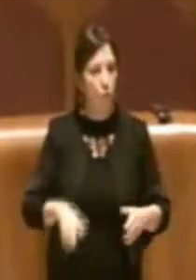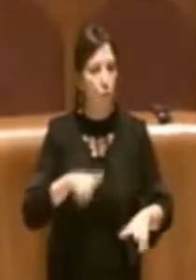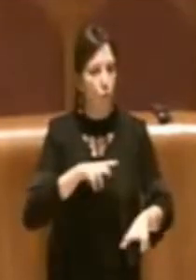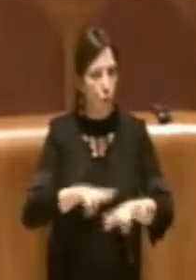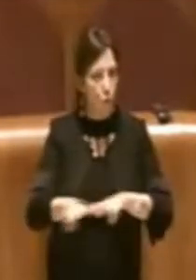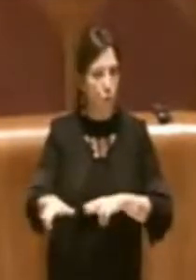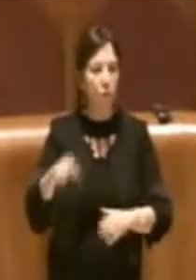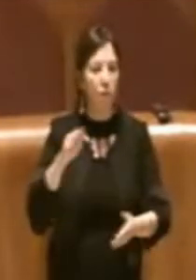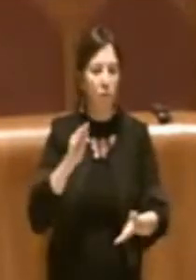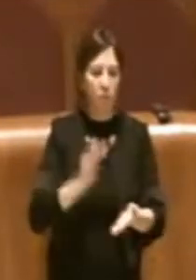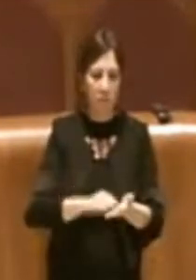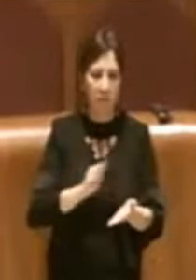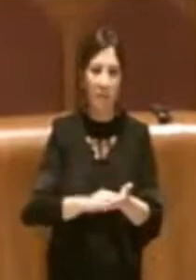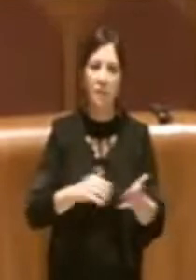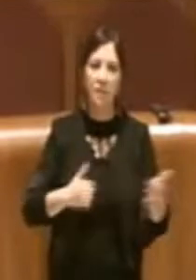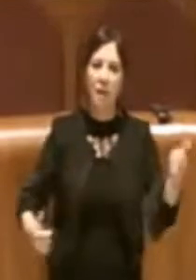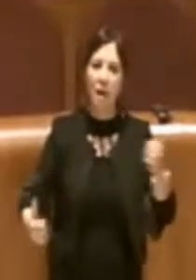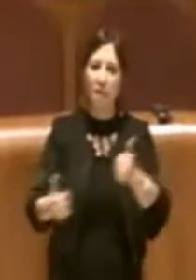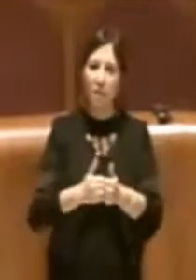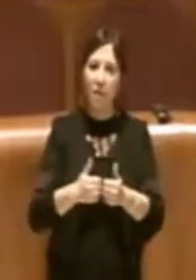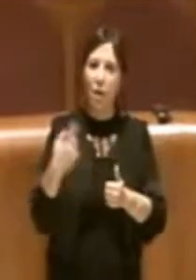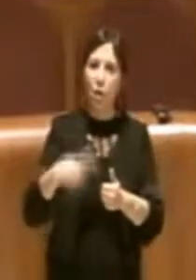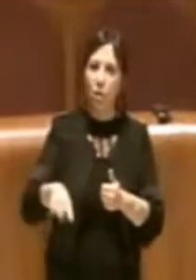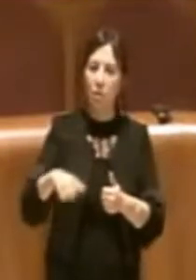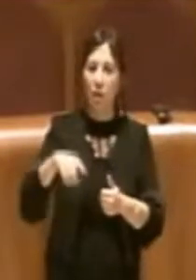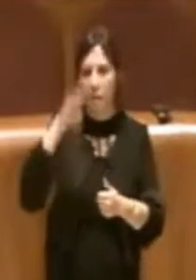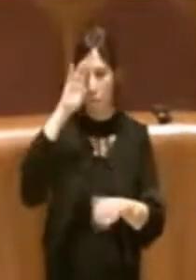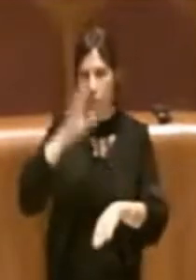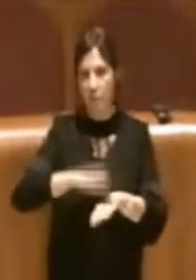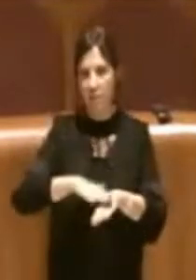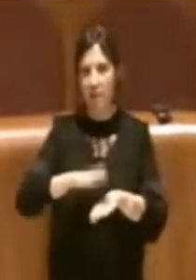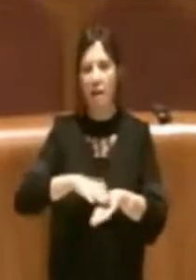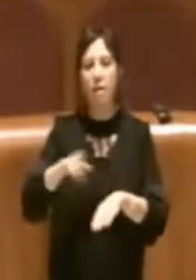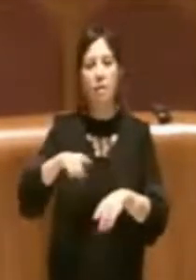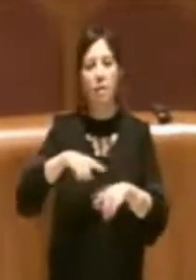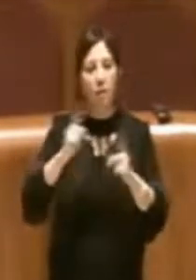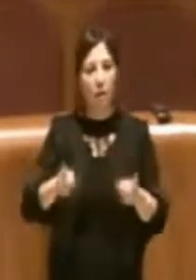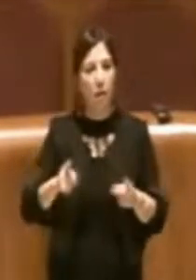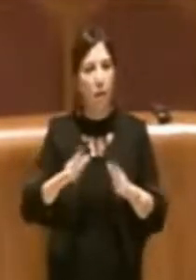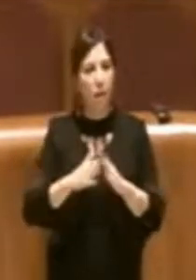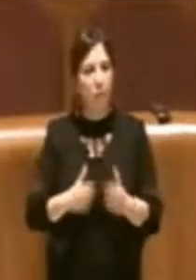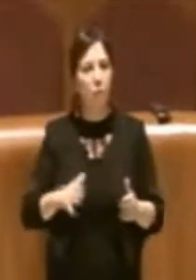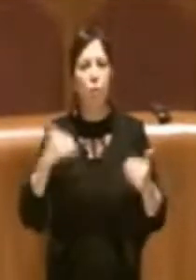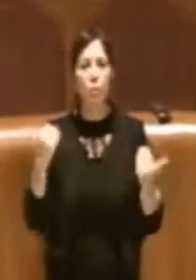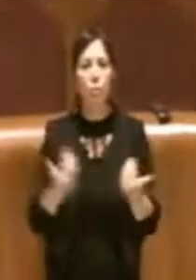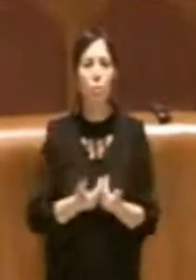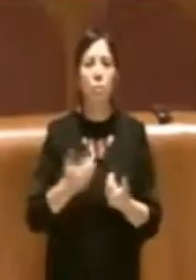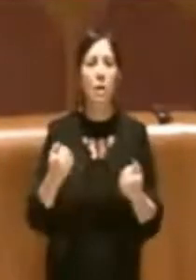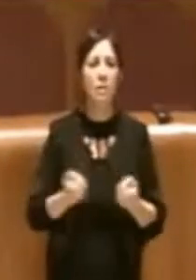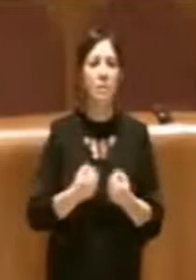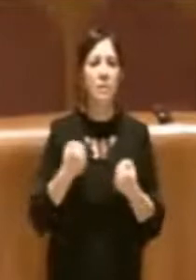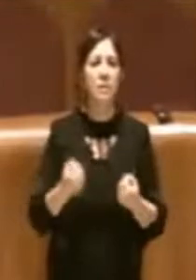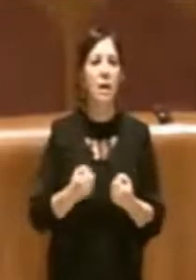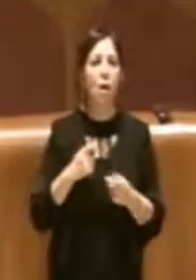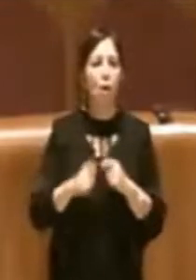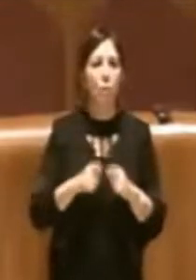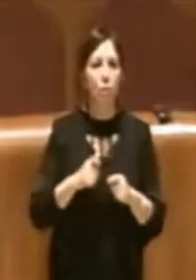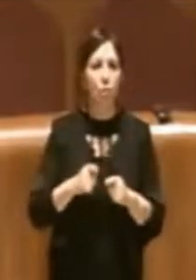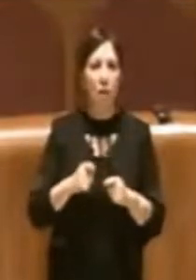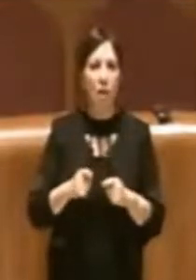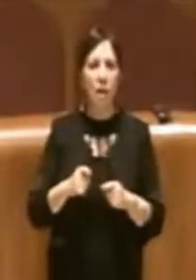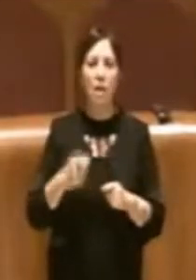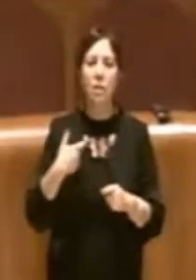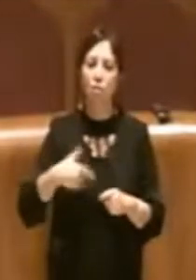stati presenti a fianco ai proprietari della libreria e di tutte le attività commerciali che, insomma, hanno subito